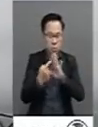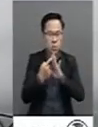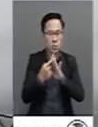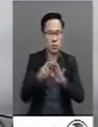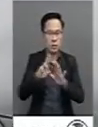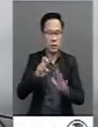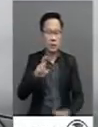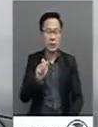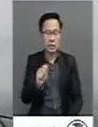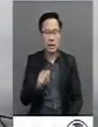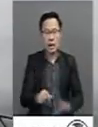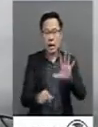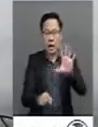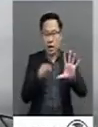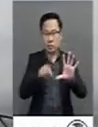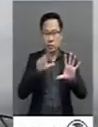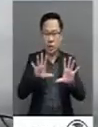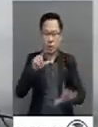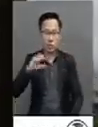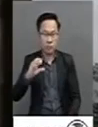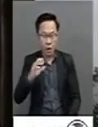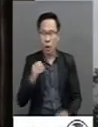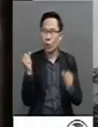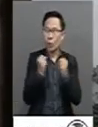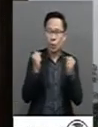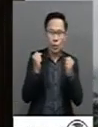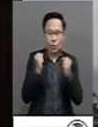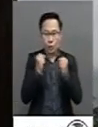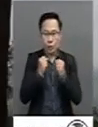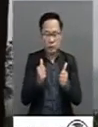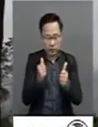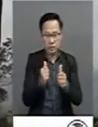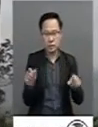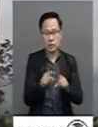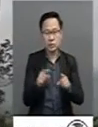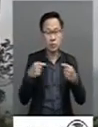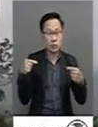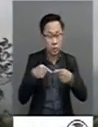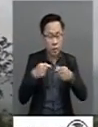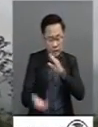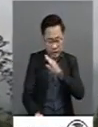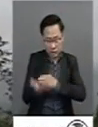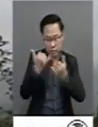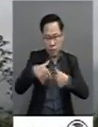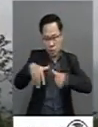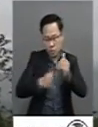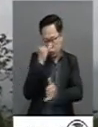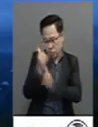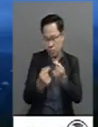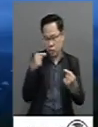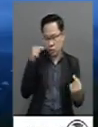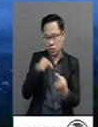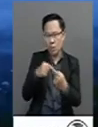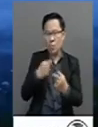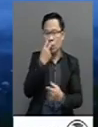ก็ทำให้นักท่องเที่ยวได้สัมผัสอากาศที่หนาวเย็นตามที่หวังไว้แล้วค่ะขณะที่ช่วงเช้ามืดนะคะนักท่องเที่ยวก็ขึ้นไปที่จุดชมวิว